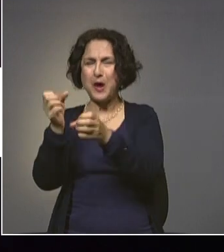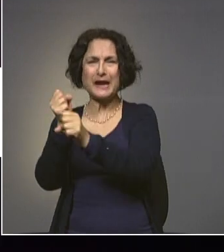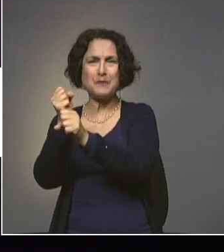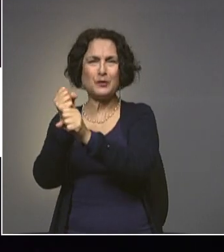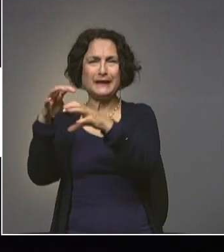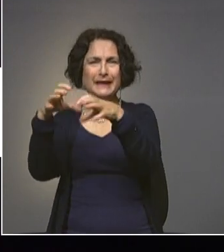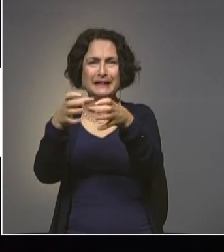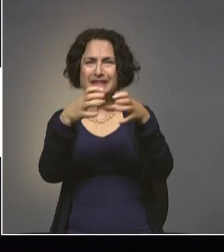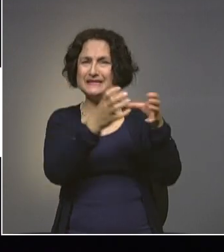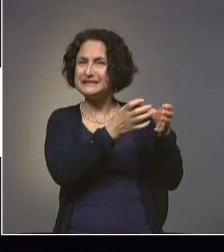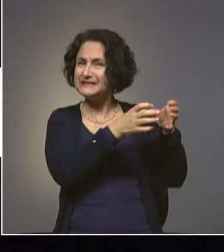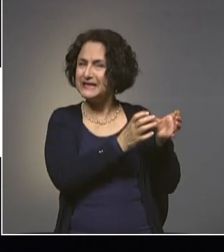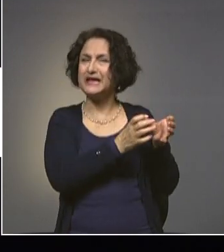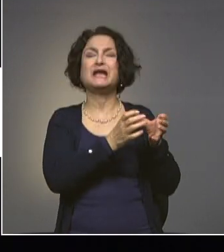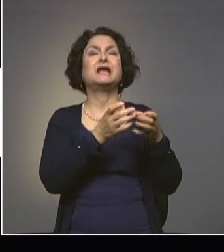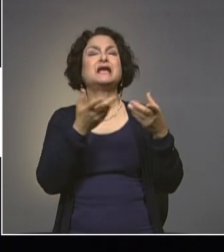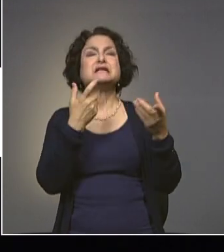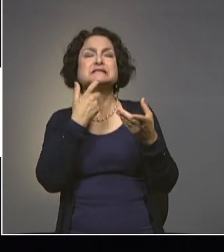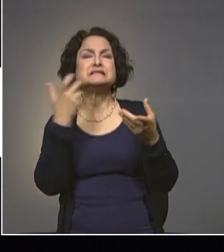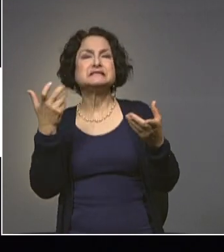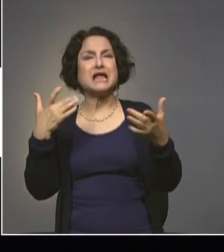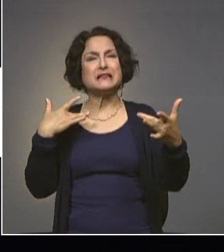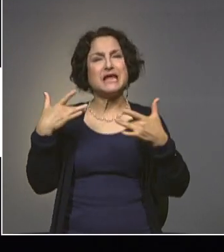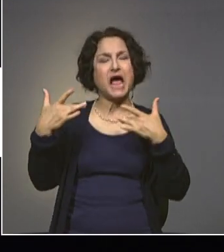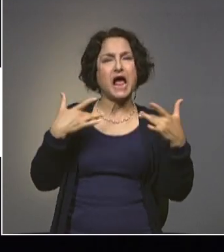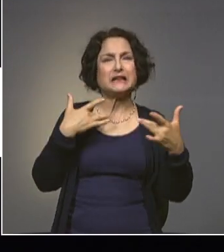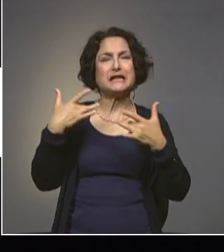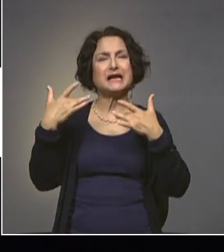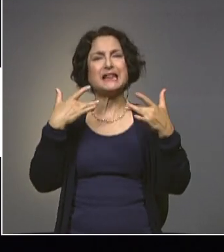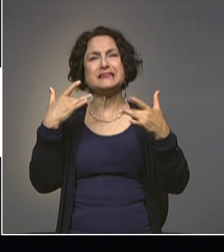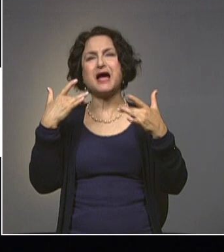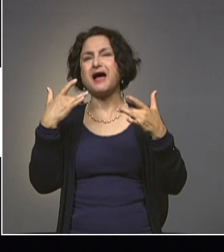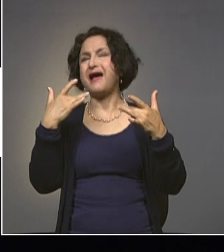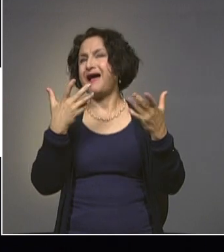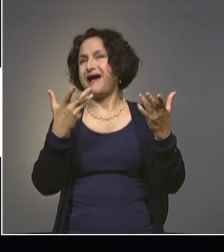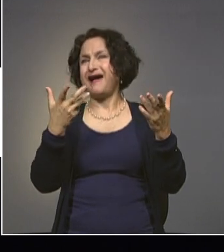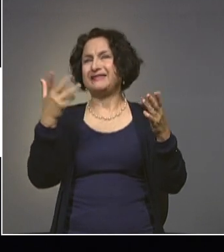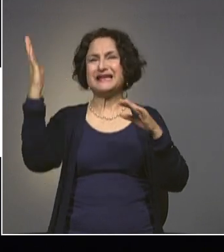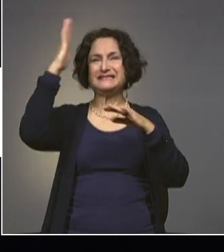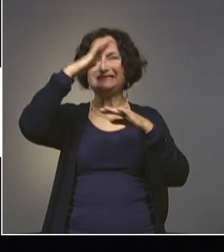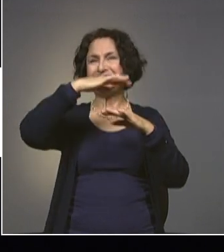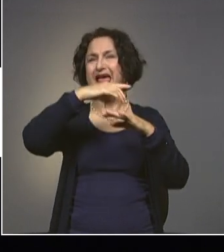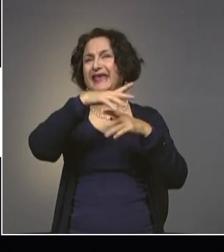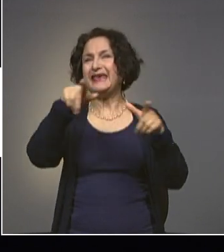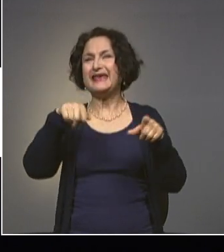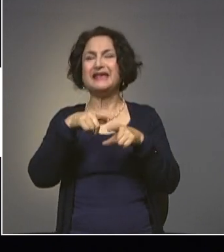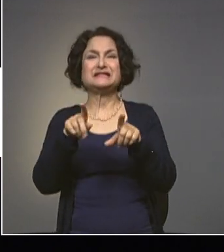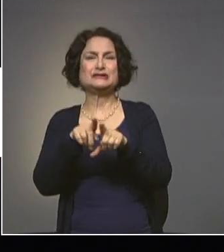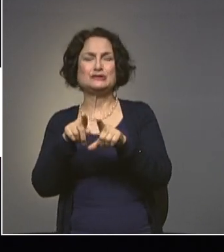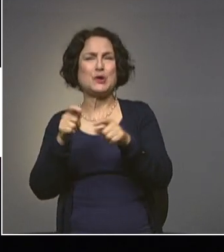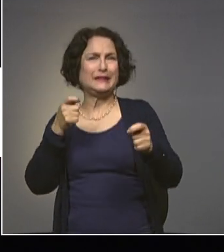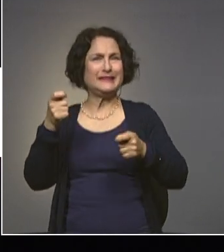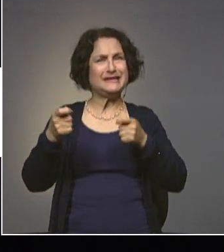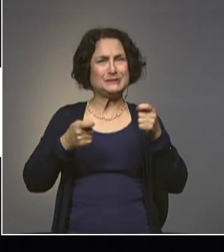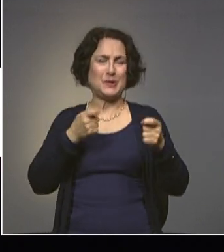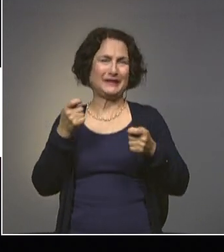работилници, направихме работилница за театър на сенките. Също така имахме импровизирана дискотека,